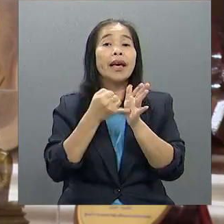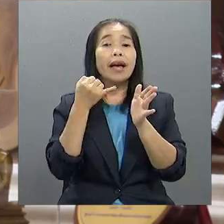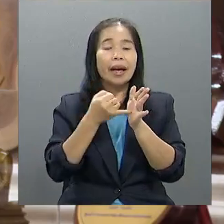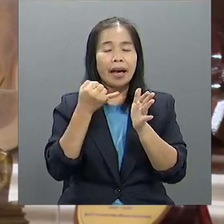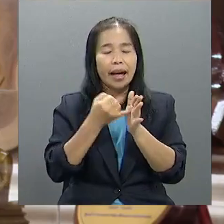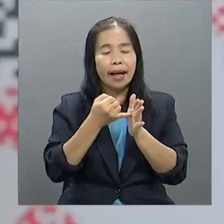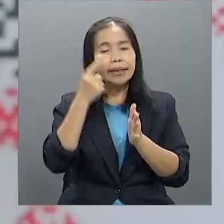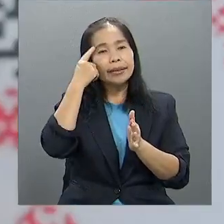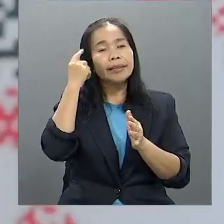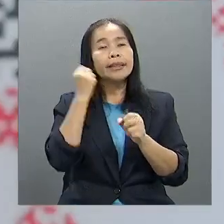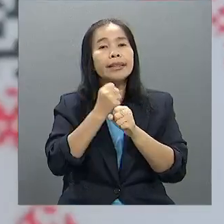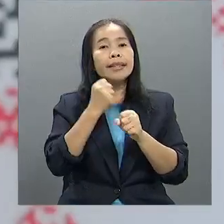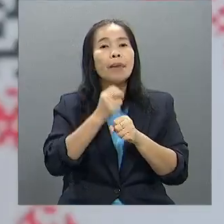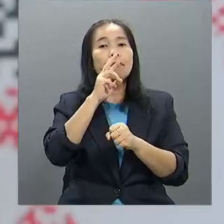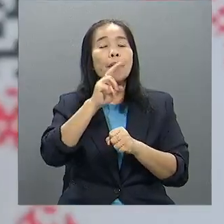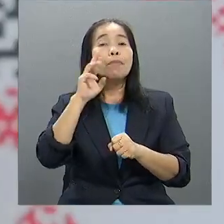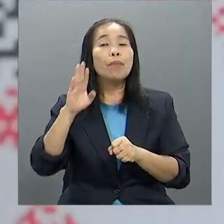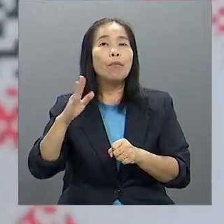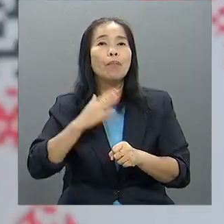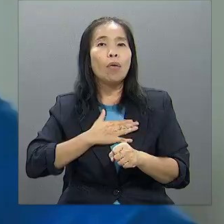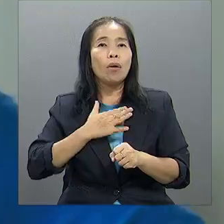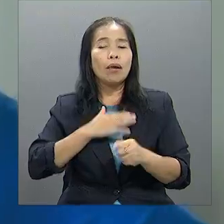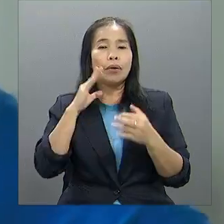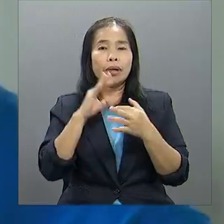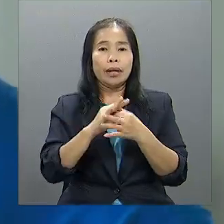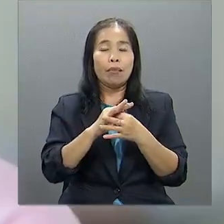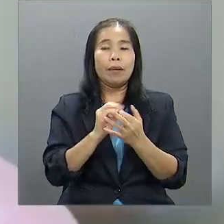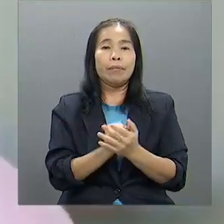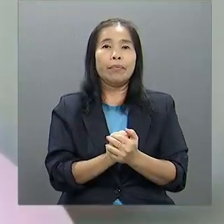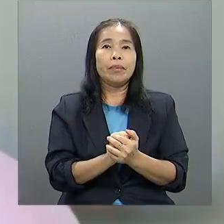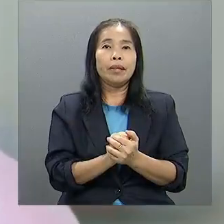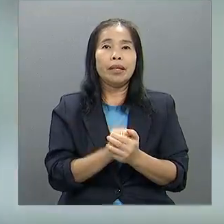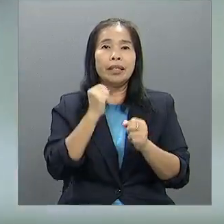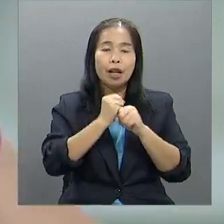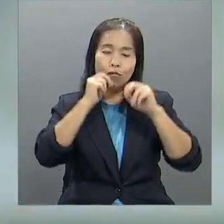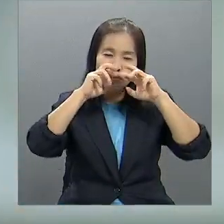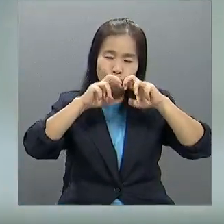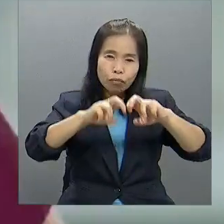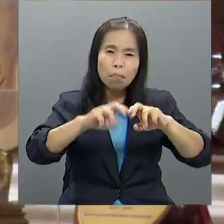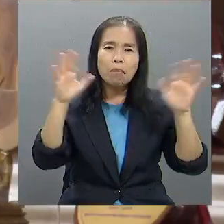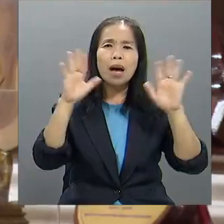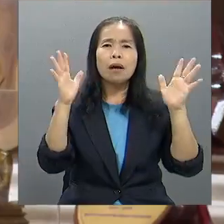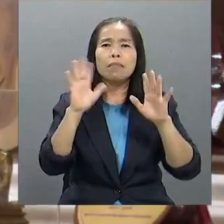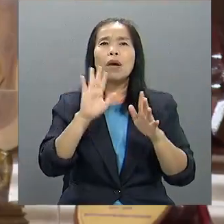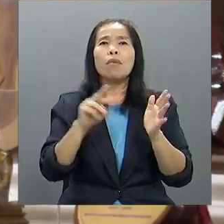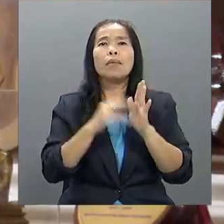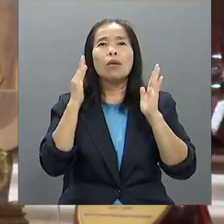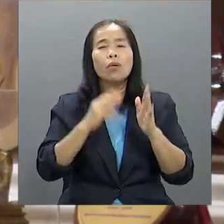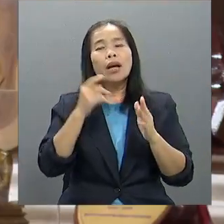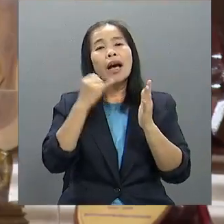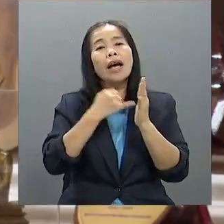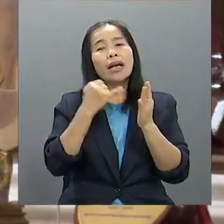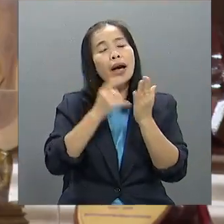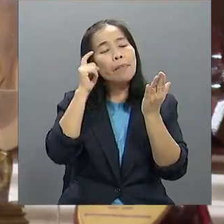ระบบของเราเนี่ยผู้ใช้เนี่ยนะครับไม่ต้องศึกษาหรือว่าใช้เรียกว่าองค์ความรู้ในเรื่องของทางด้านไอทีมาก